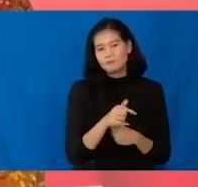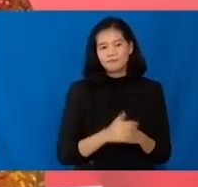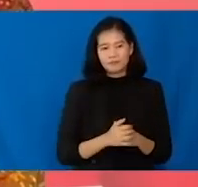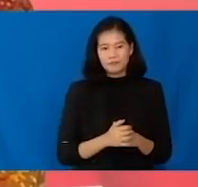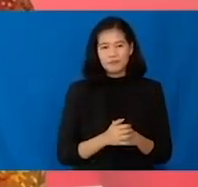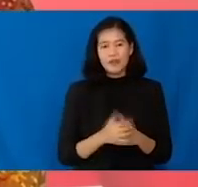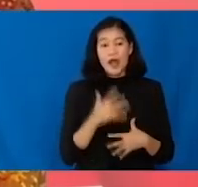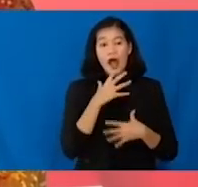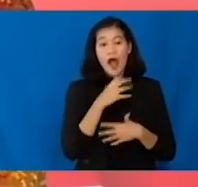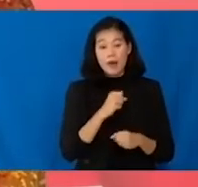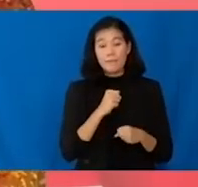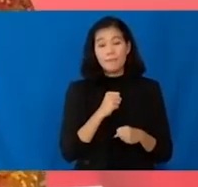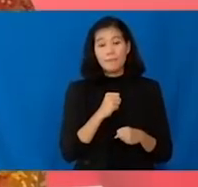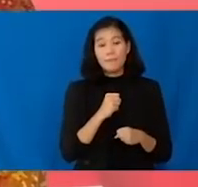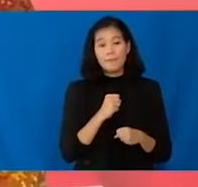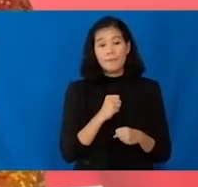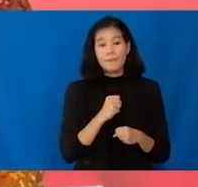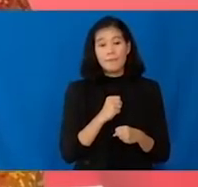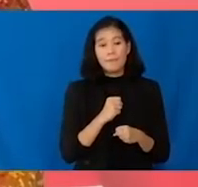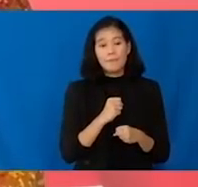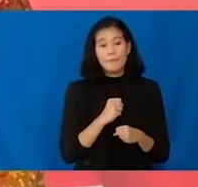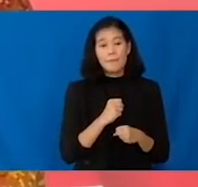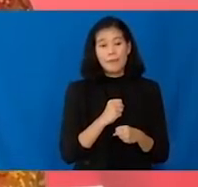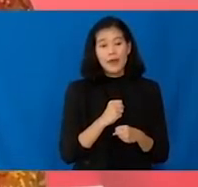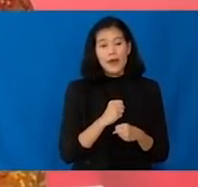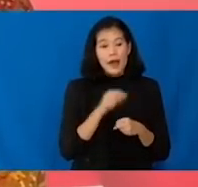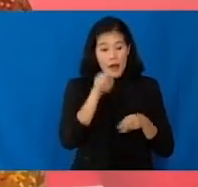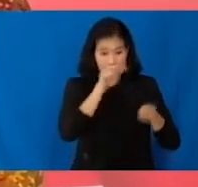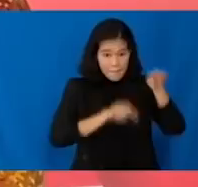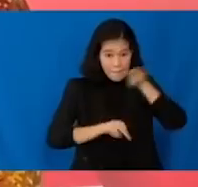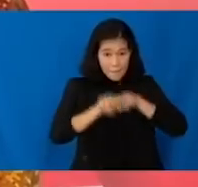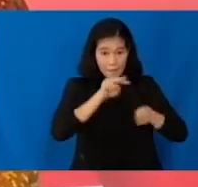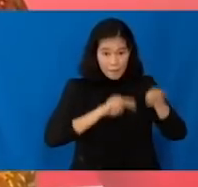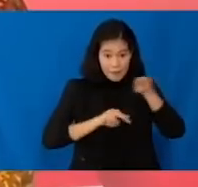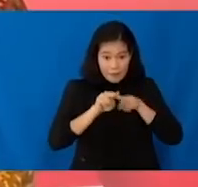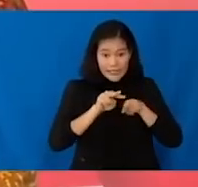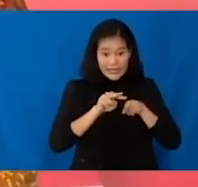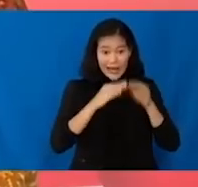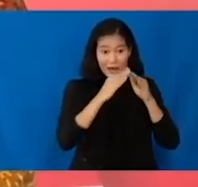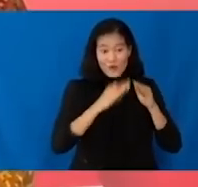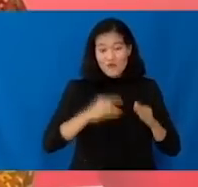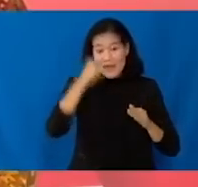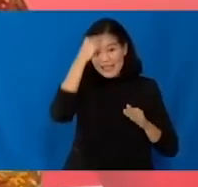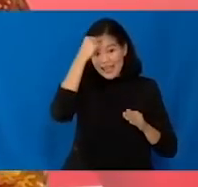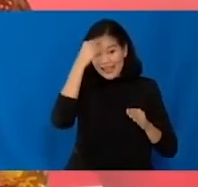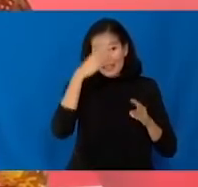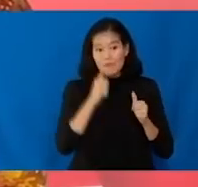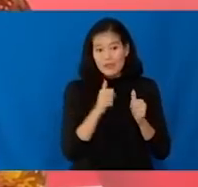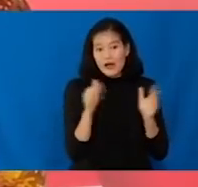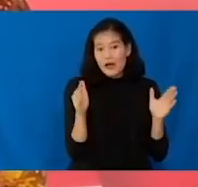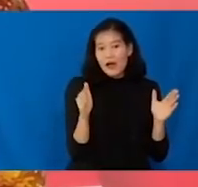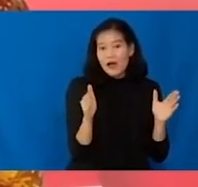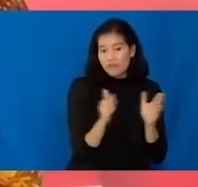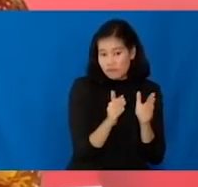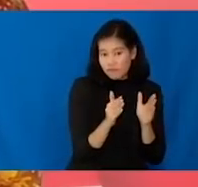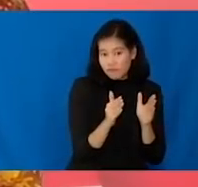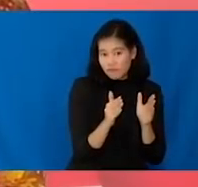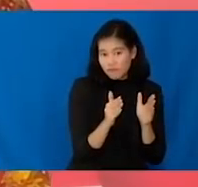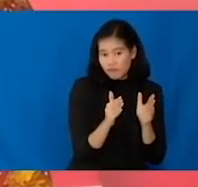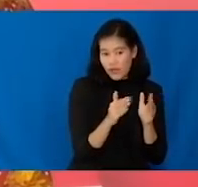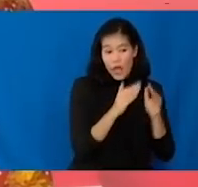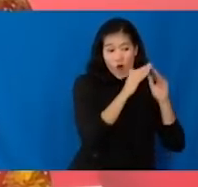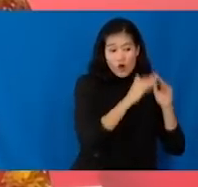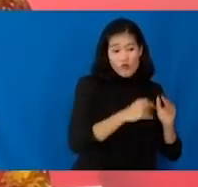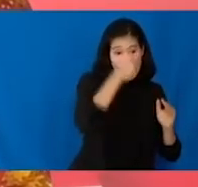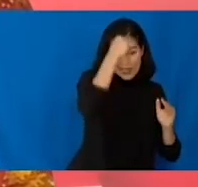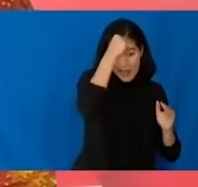memperpendek lagi jarak pemeriksaan spesimen dari rumah sakit yang merawat menuju ke laboratorium